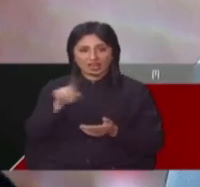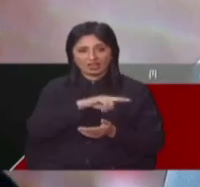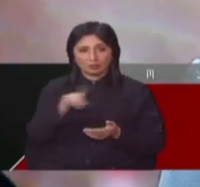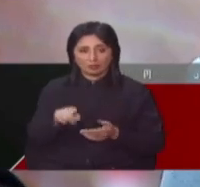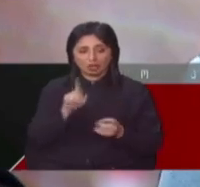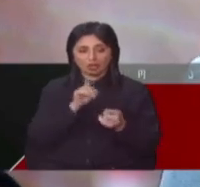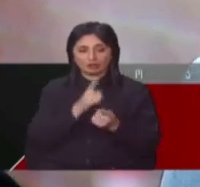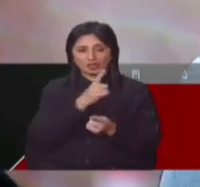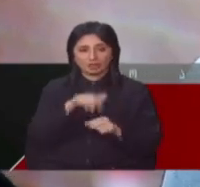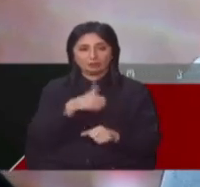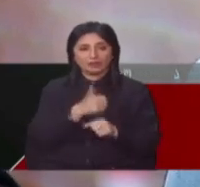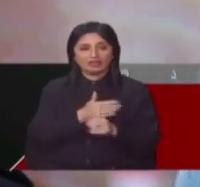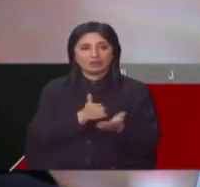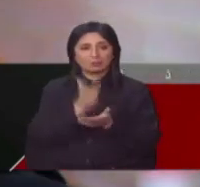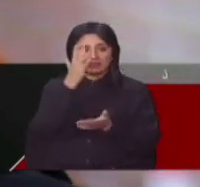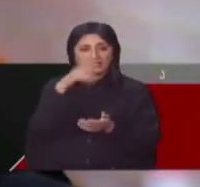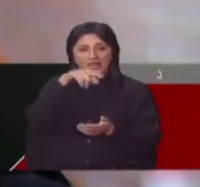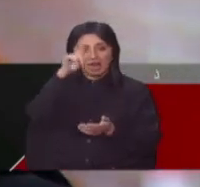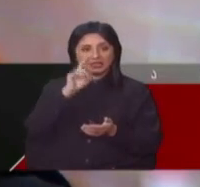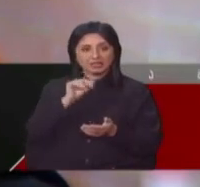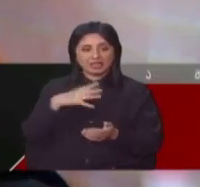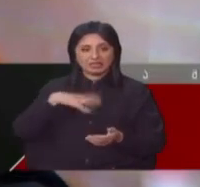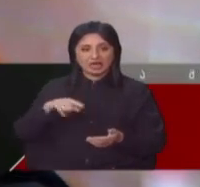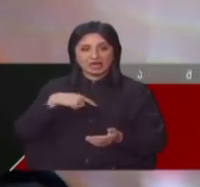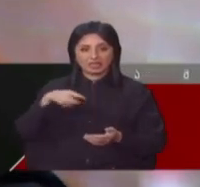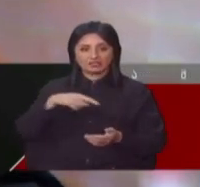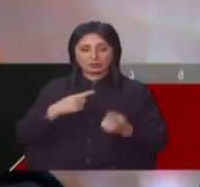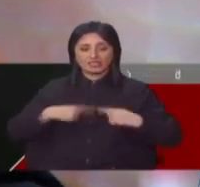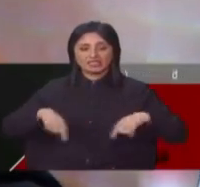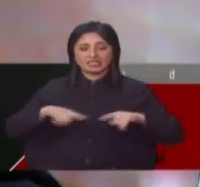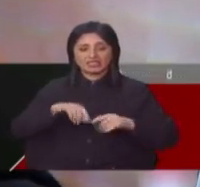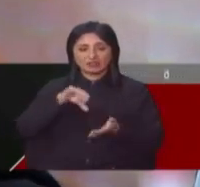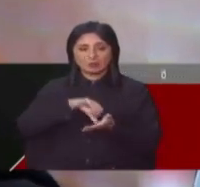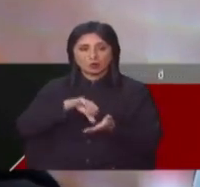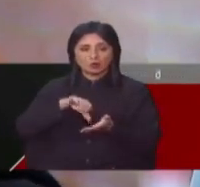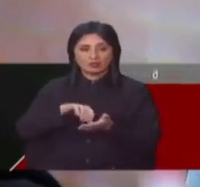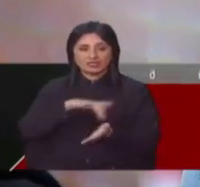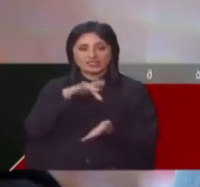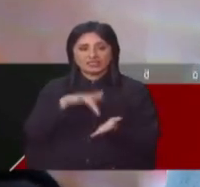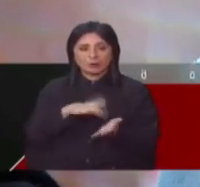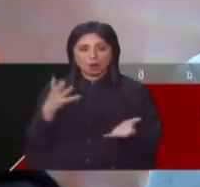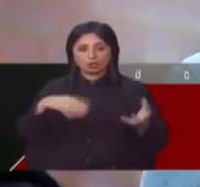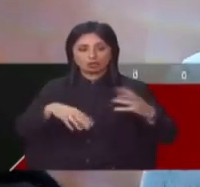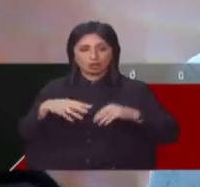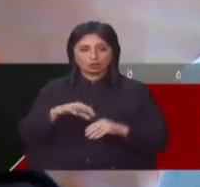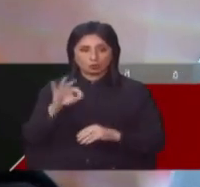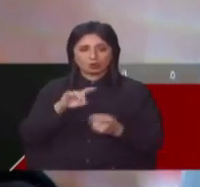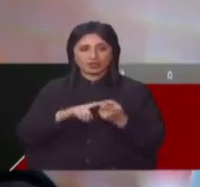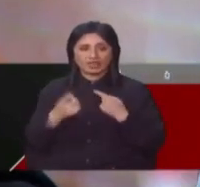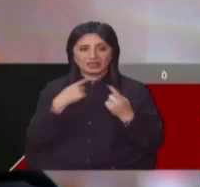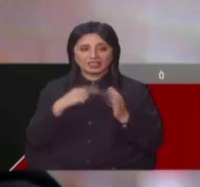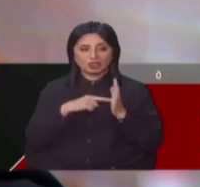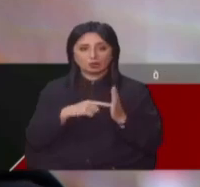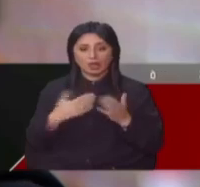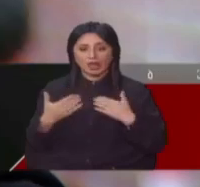ამ შეხვედრის ერთ-ერთი მთავარი მიზანი აზერბაიჯანსა და საქართველოში საზოგადოების მონაწილეობის, სამოქალაქო ჩართულობის შესახებ დისკუსია